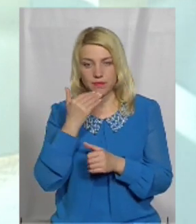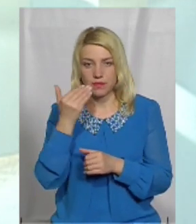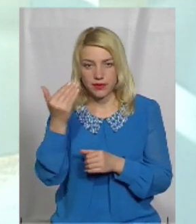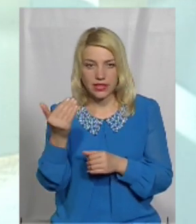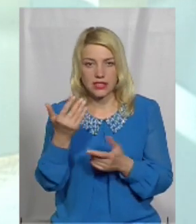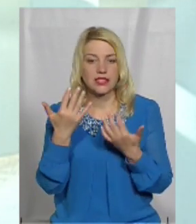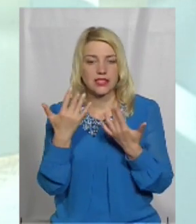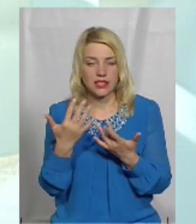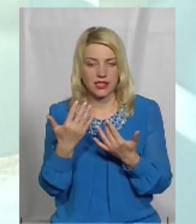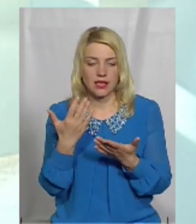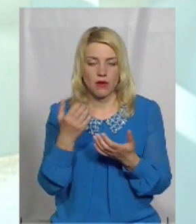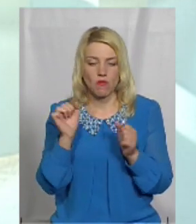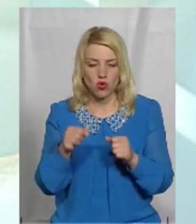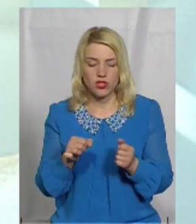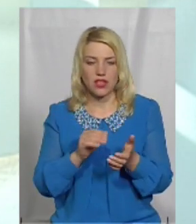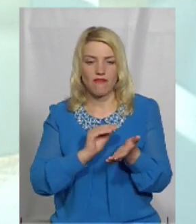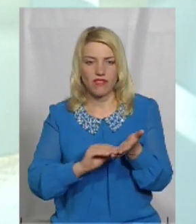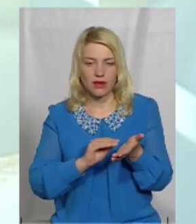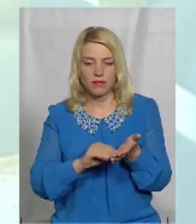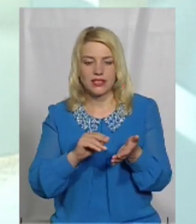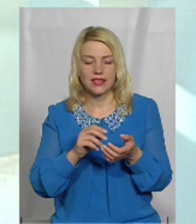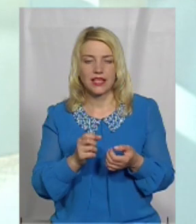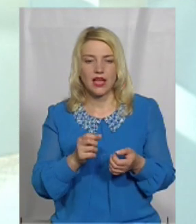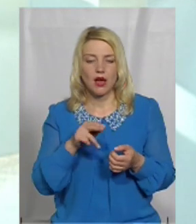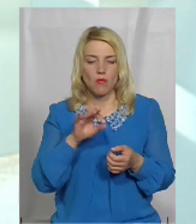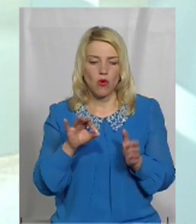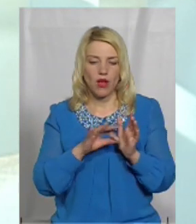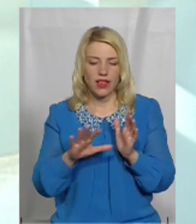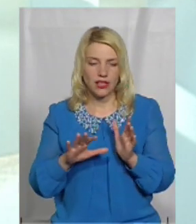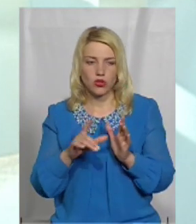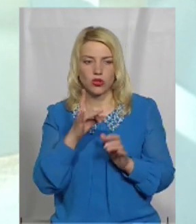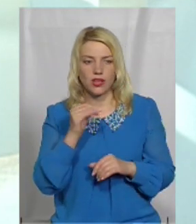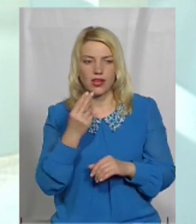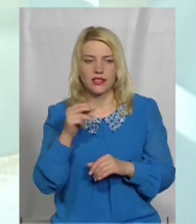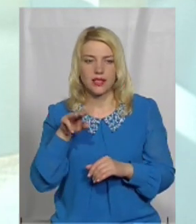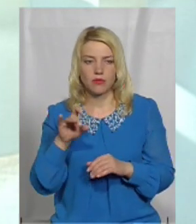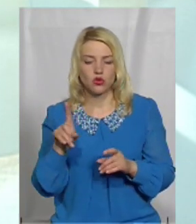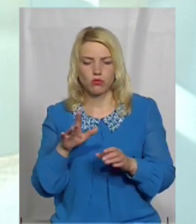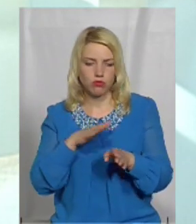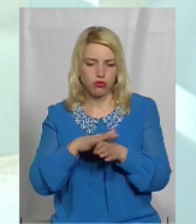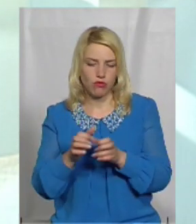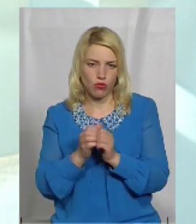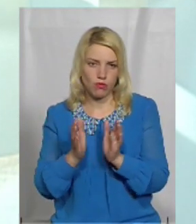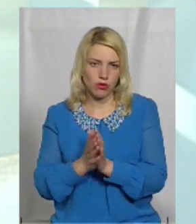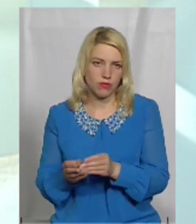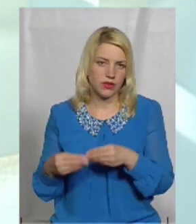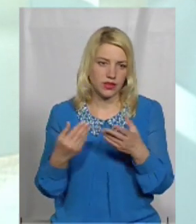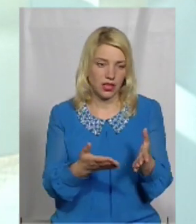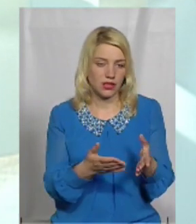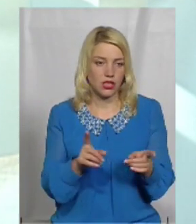яку кількість препарату можна виписати по електронному рецепту, щоб провізор міг його видати в повному об'ємі і щоб не